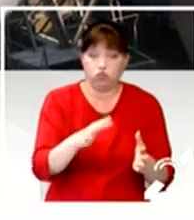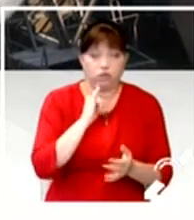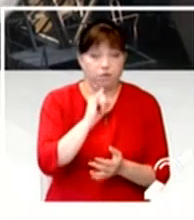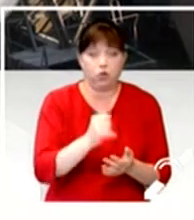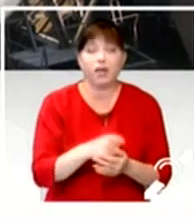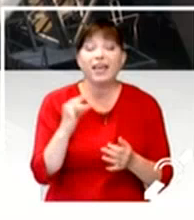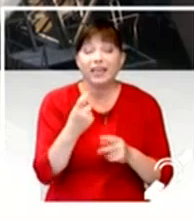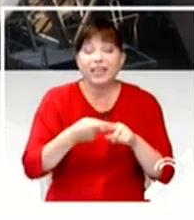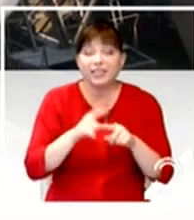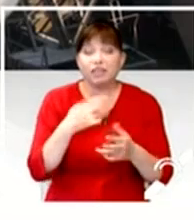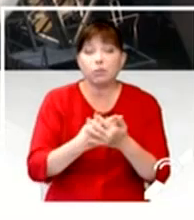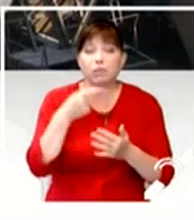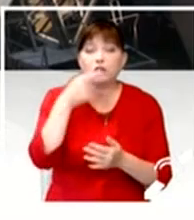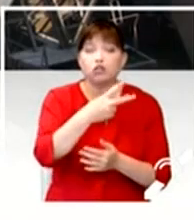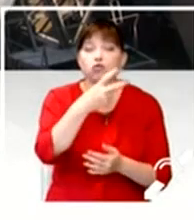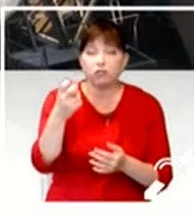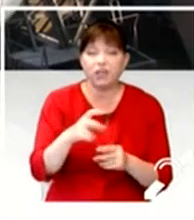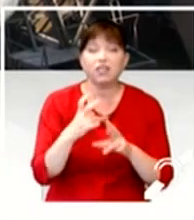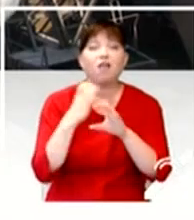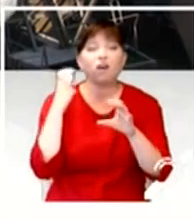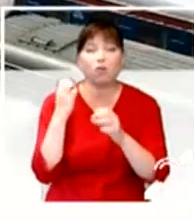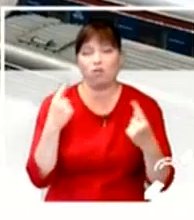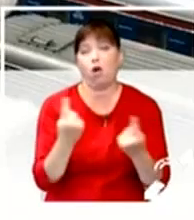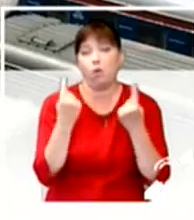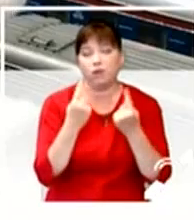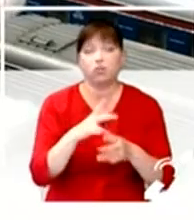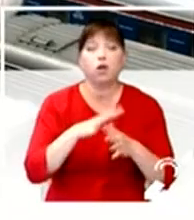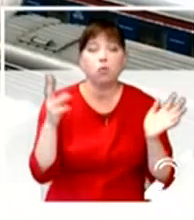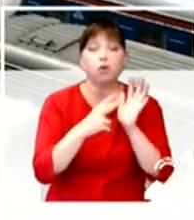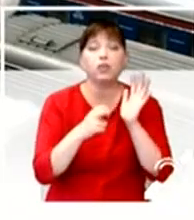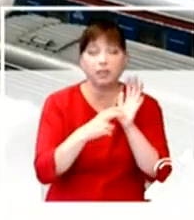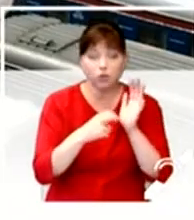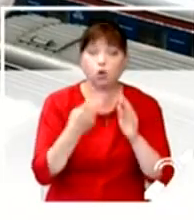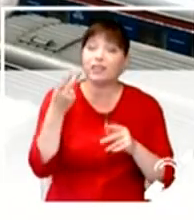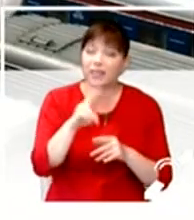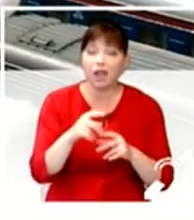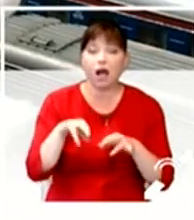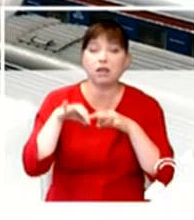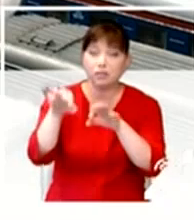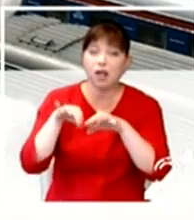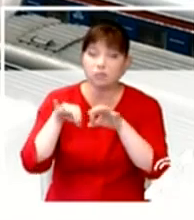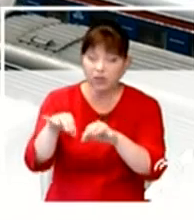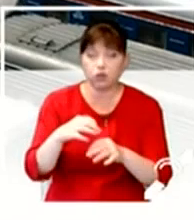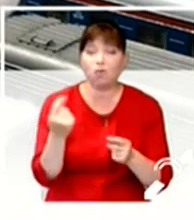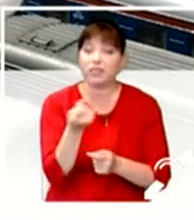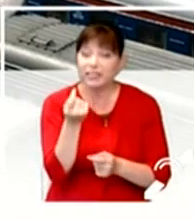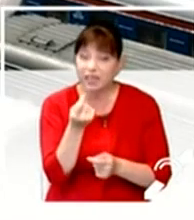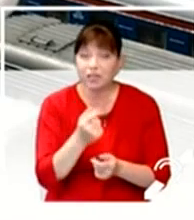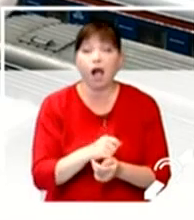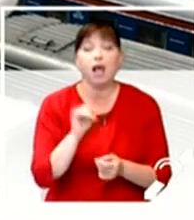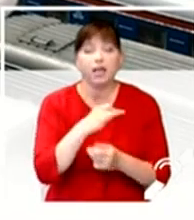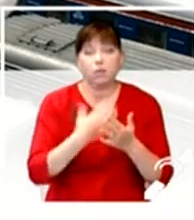Dintre acestea, aproximativ 1200 sunt vagoane simple, peste 700 destinate transportării cerealelor și în